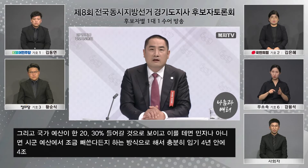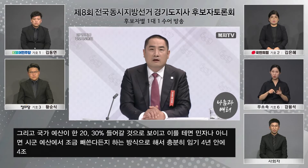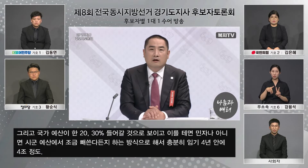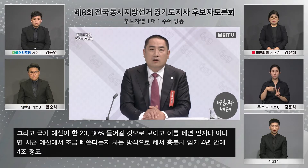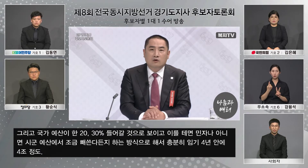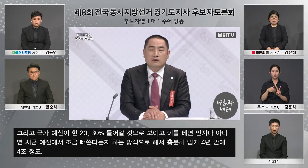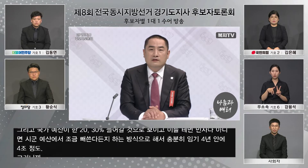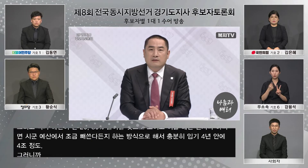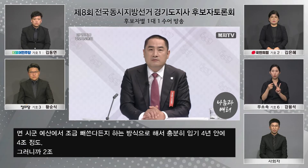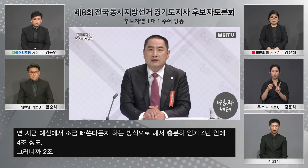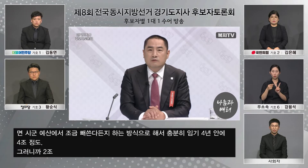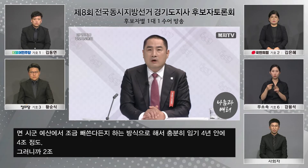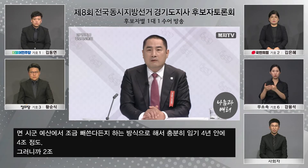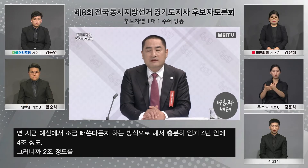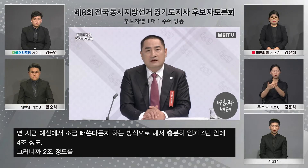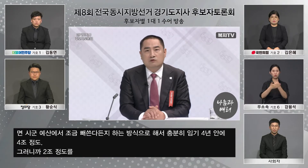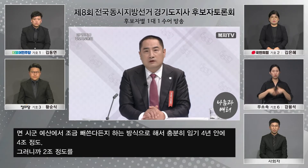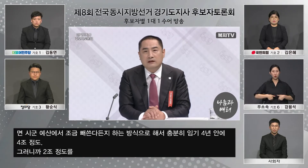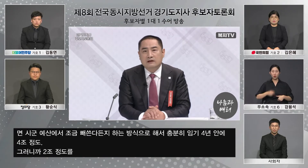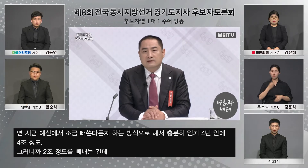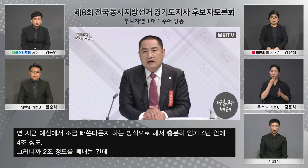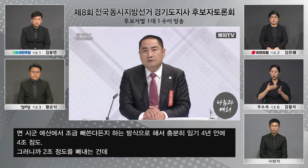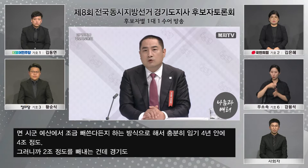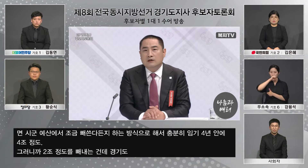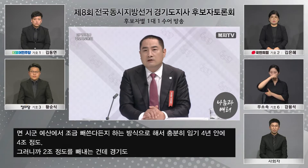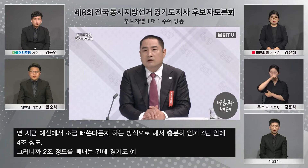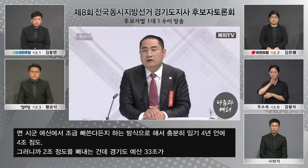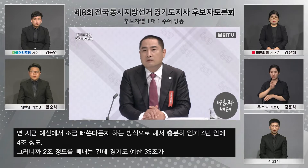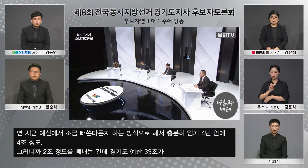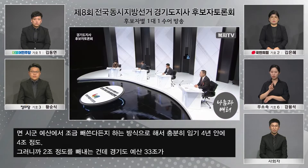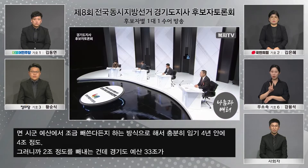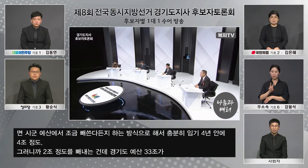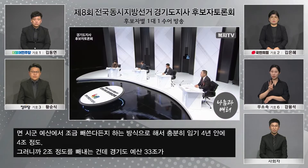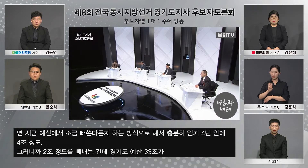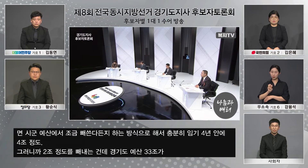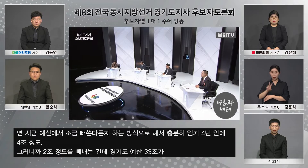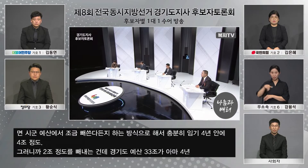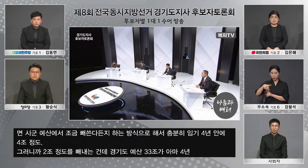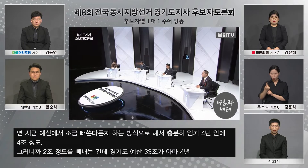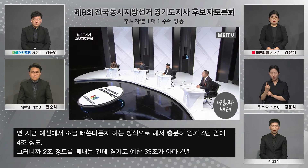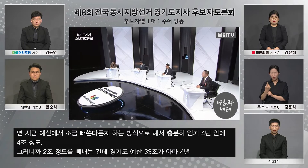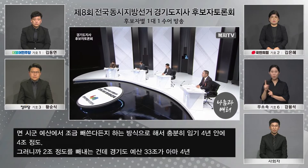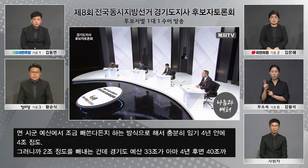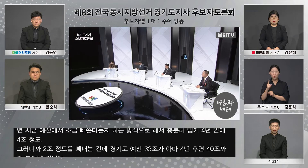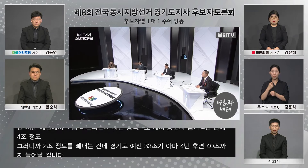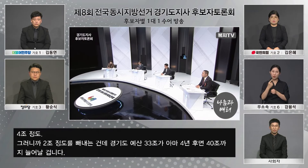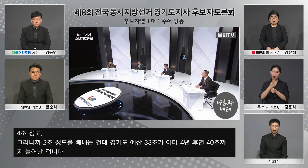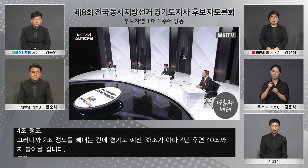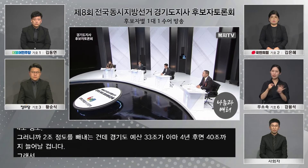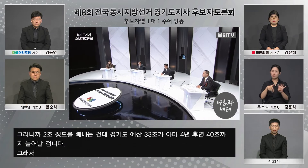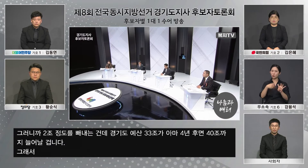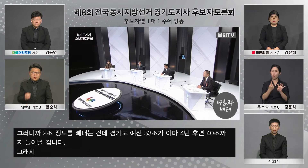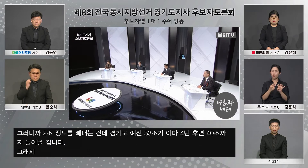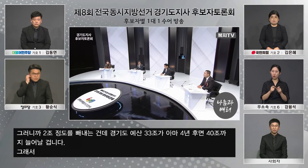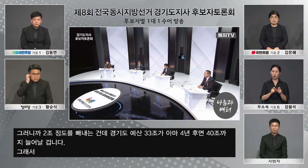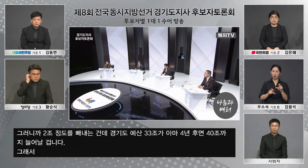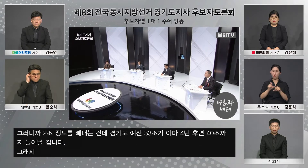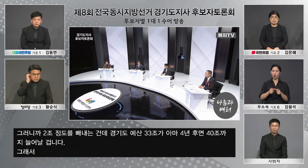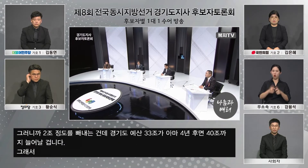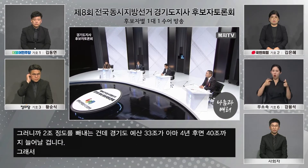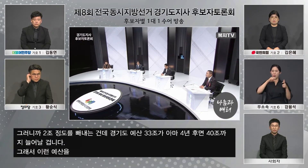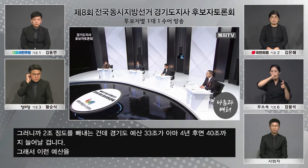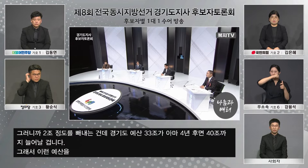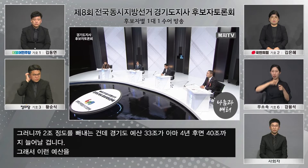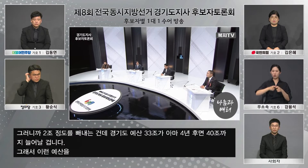건데, 경기도 예산 33조가 아마 4년 후에는 한 40조까지 늘어날 겁니다. 그래서 이런 예산을 여기